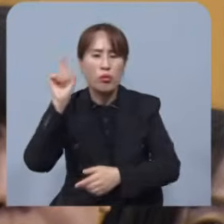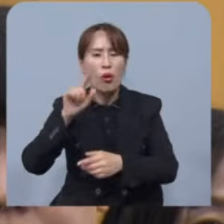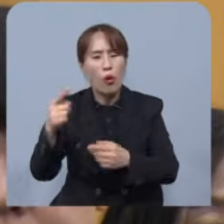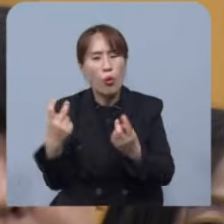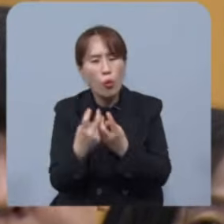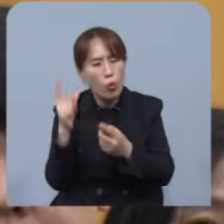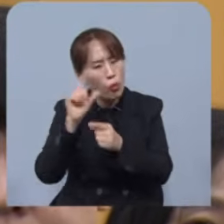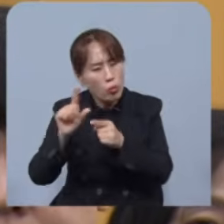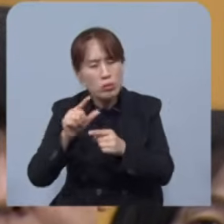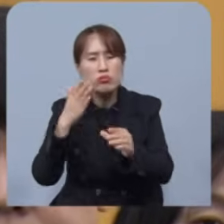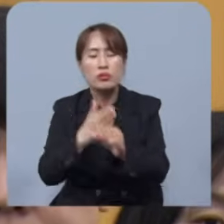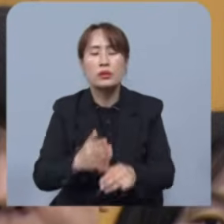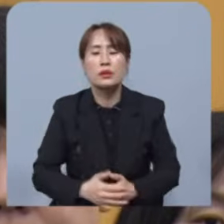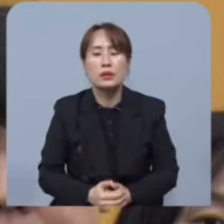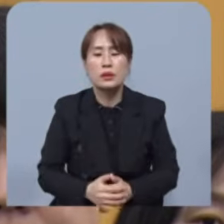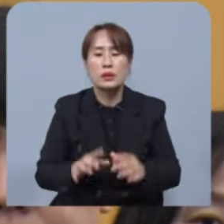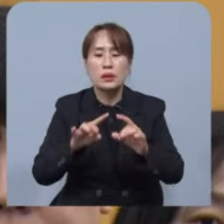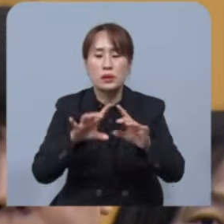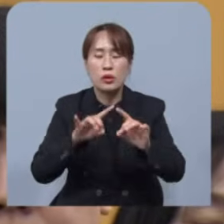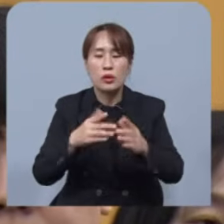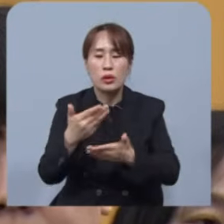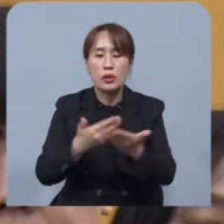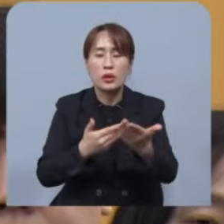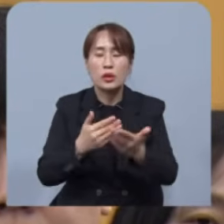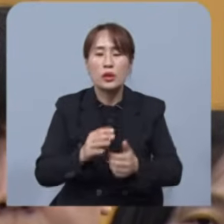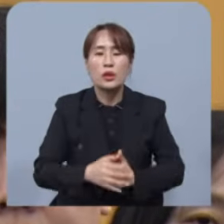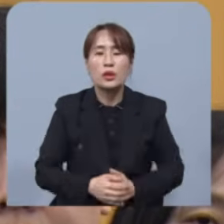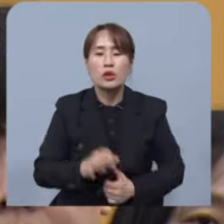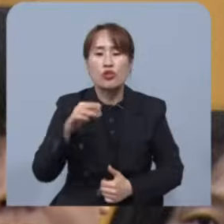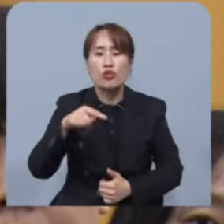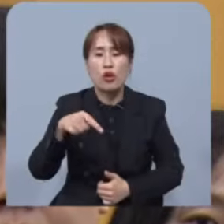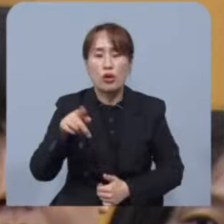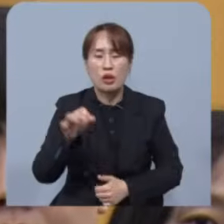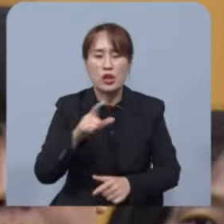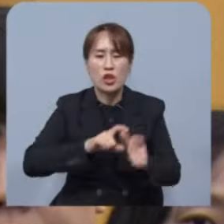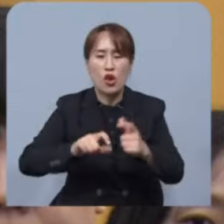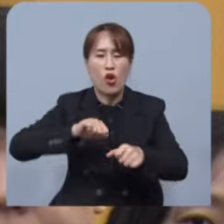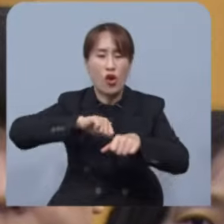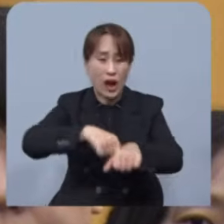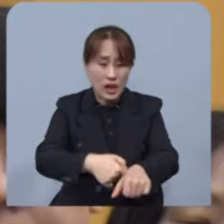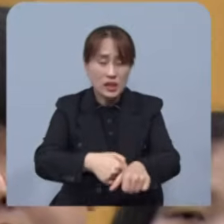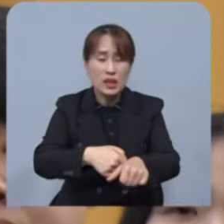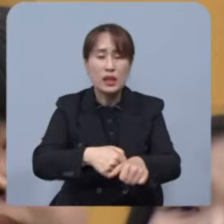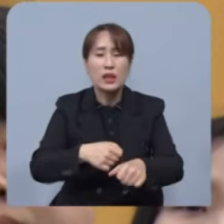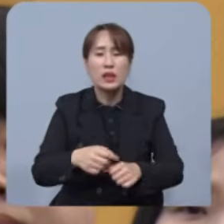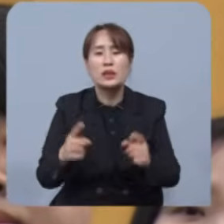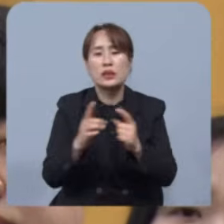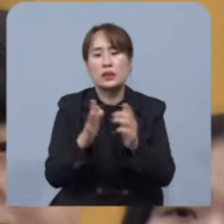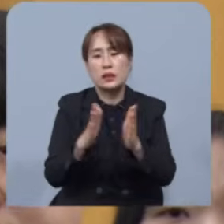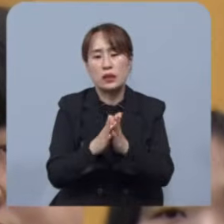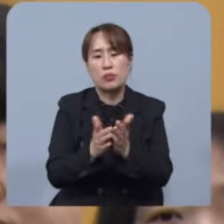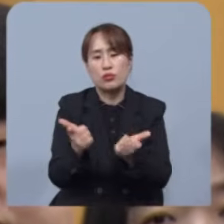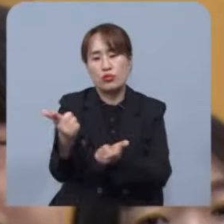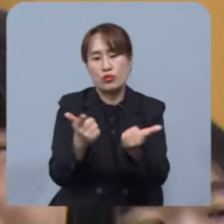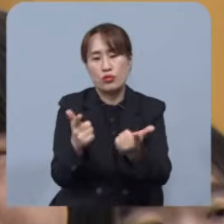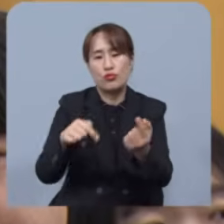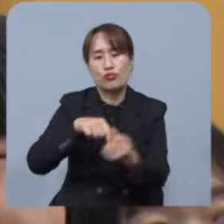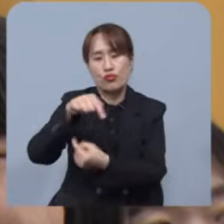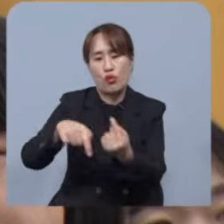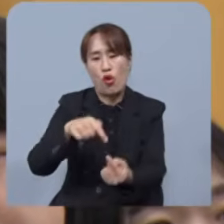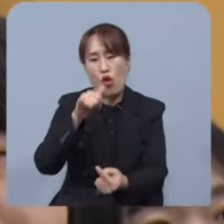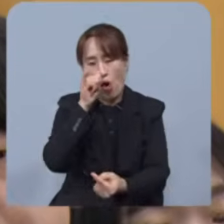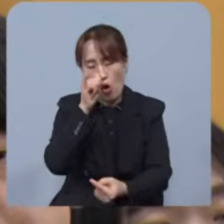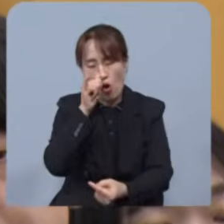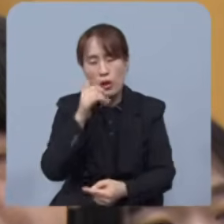하고 있습니다. 전력거래소에서 유연성 DR보다 조금 더 강제성을 갖고 직접 제어하는 수준으로 운영을